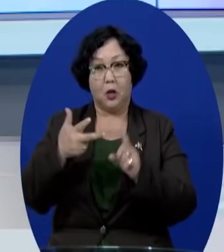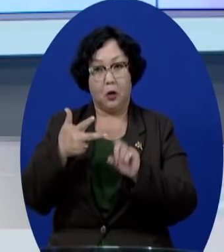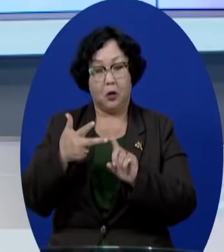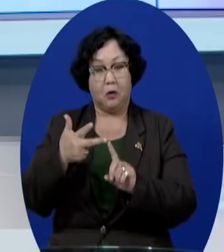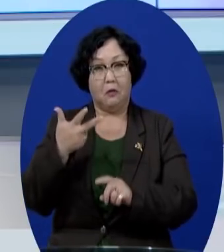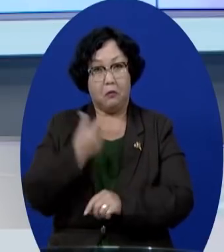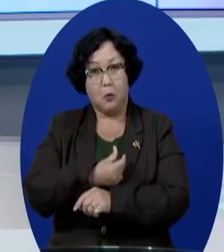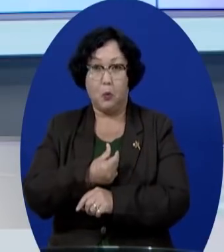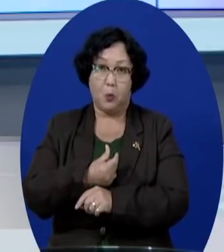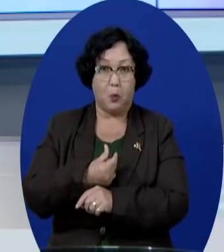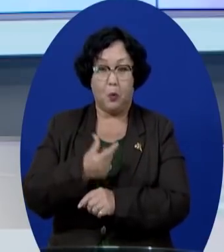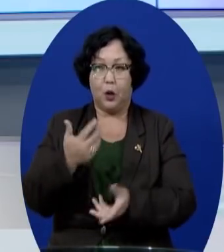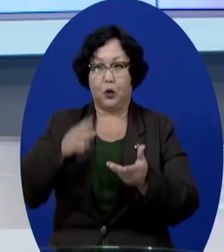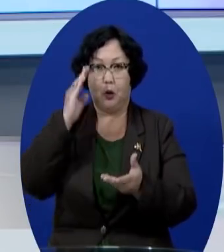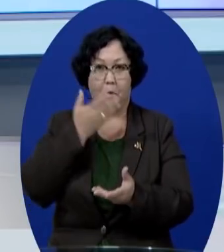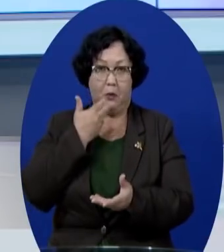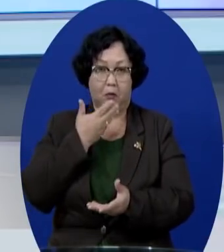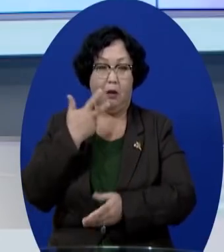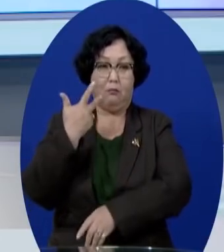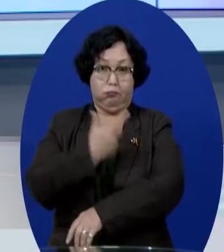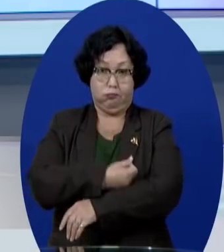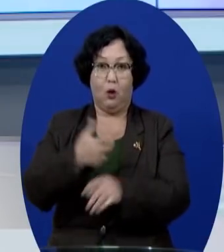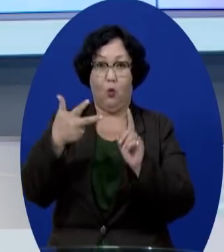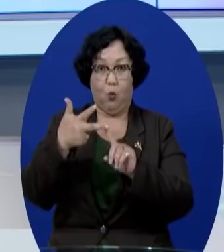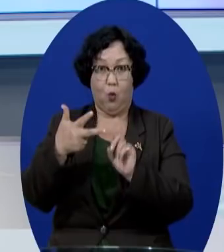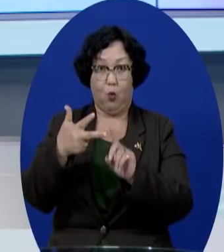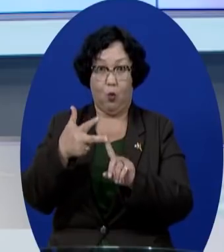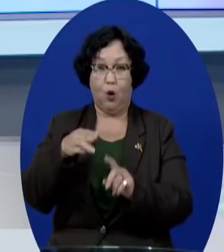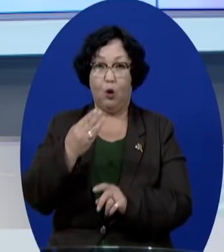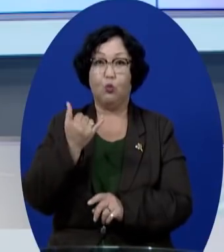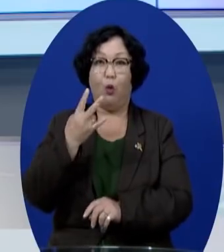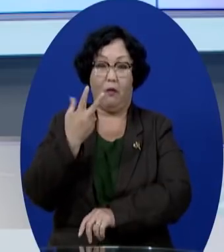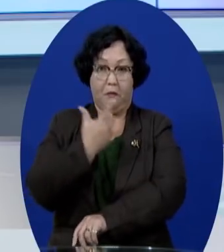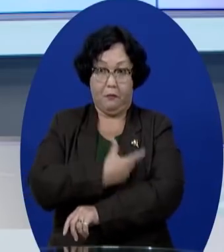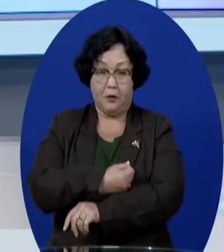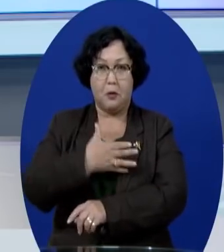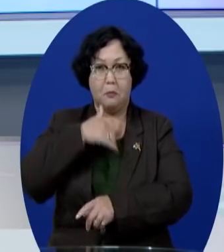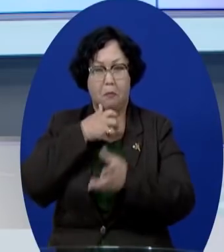3 дахь тунгаа хийлгэсэн иргэдэд ямар нэгэн хариу урвал илрээгүй гэж эрүүл мэндийн байгууллагаас мэдээлсэн байна.